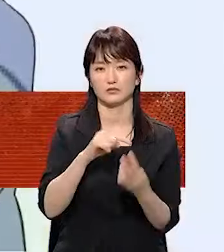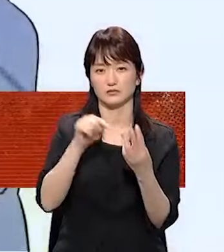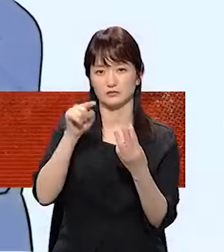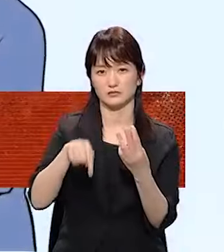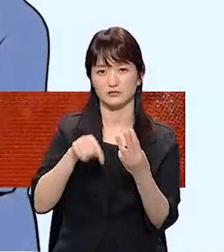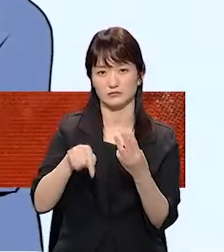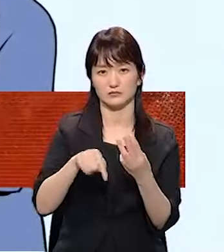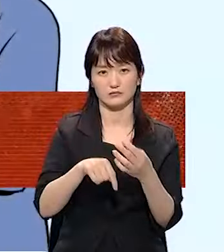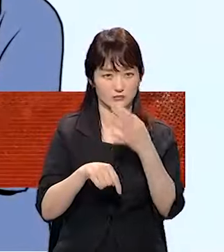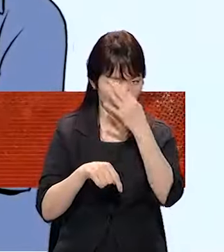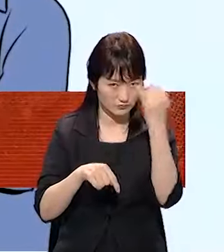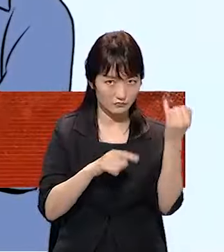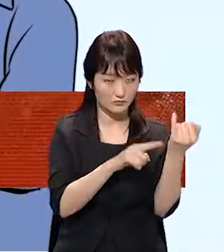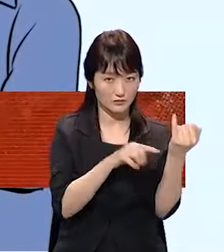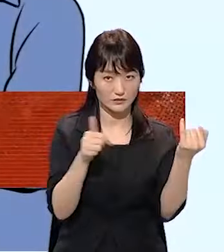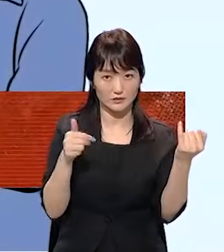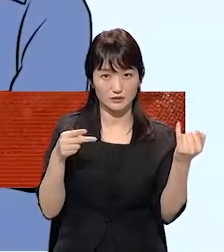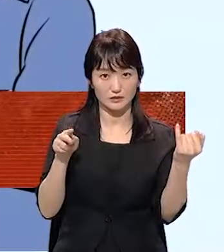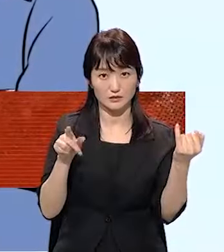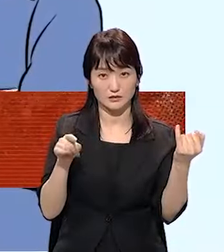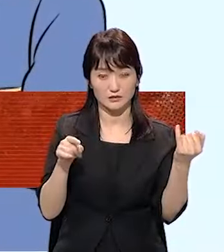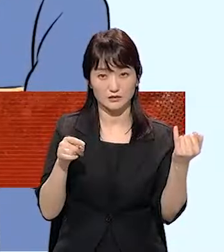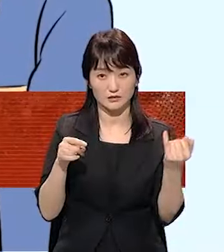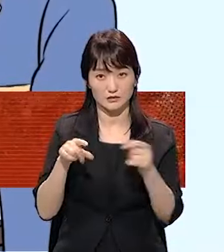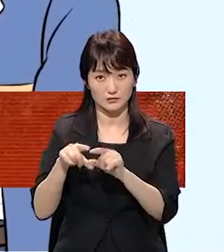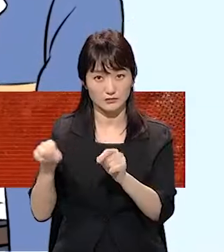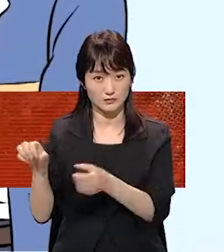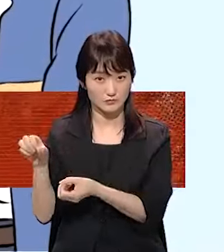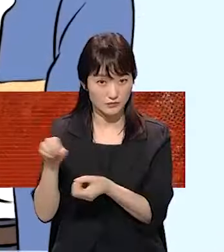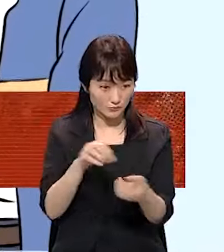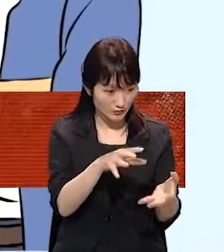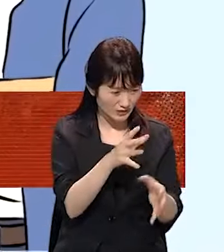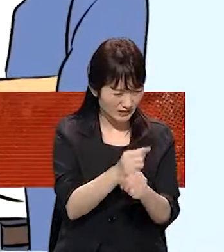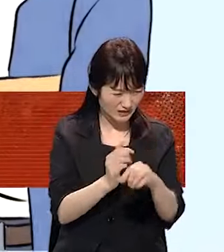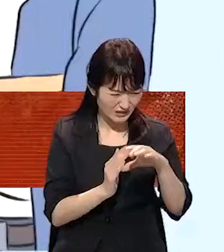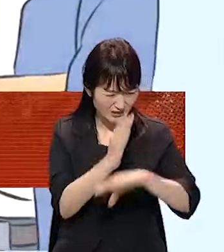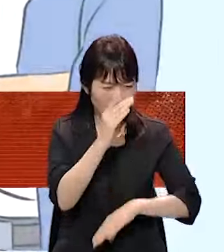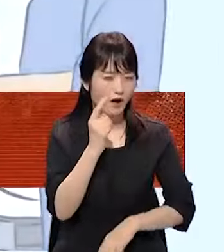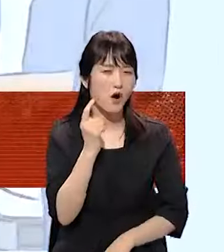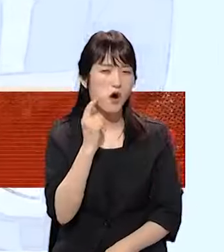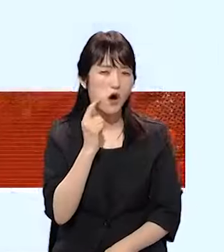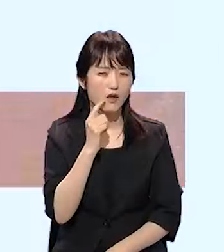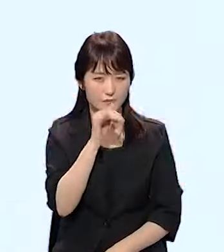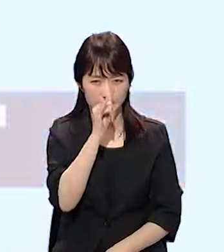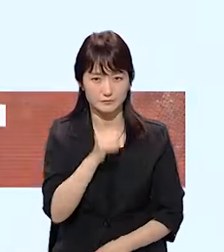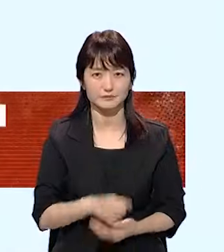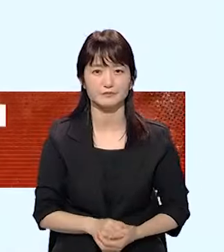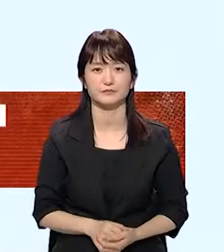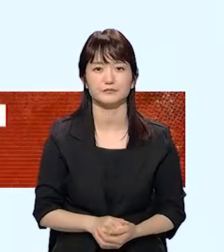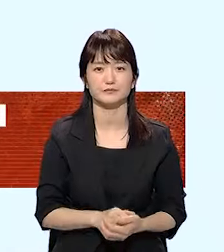외할머니께 다애가 보낸 음식 유통기한이 지났다고 거짓말을 한 적도 있어